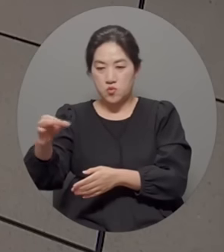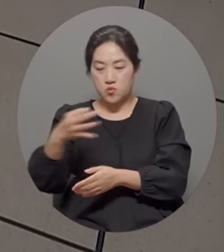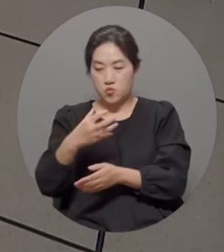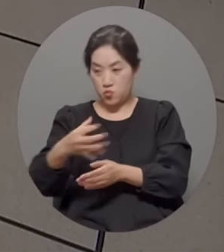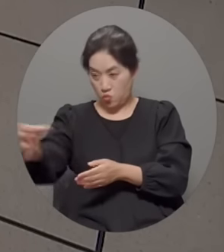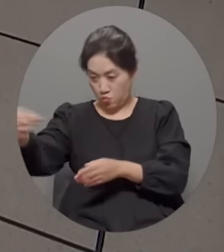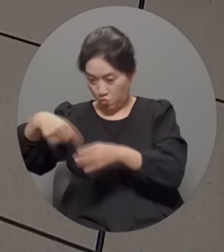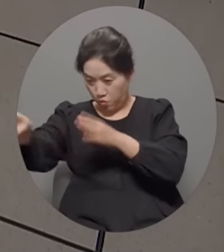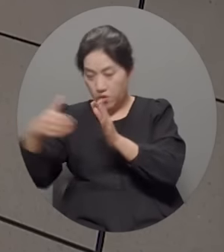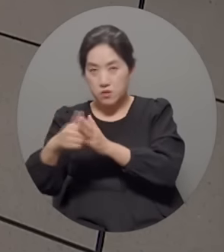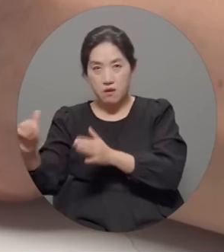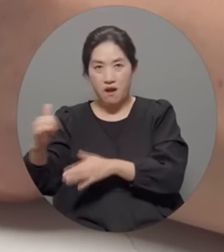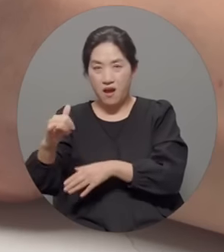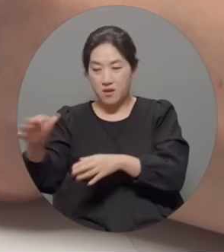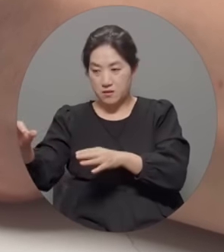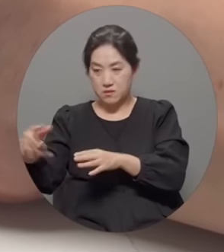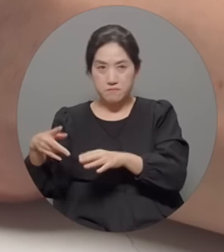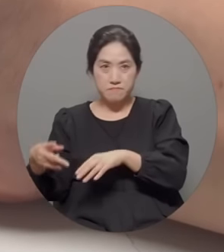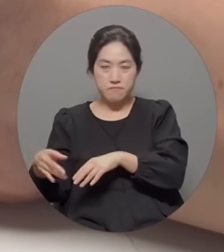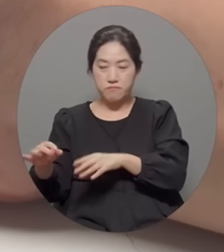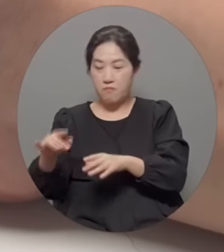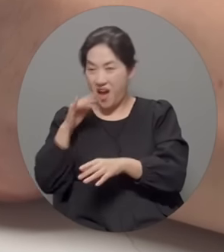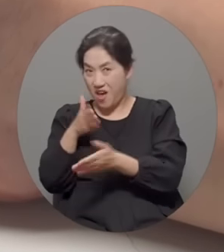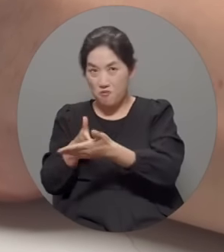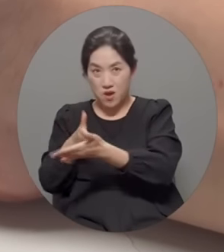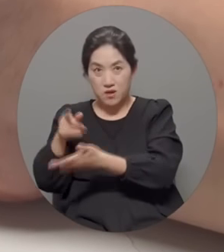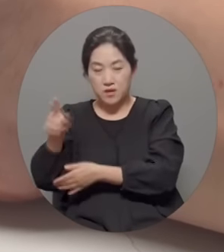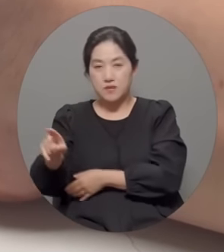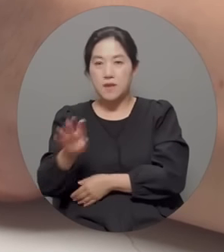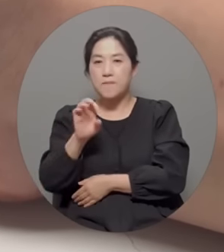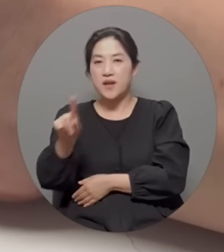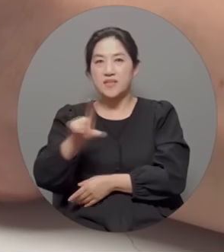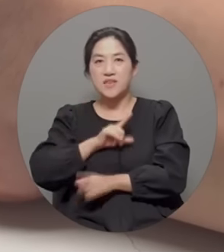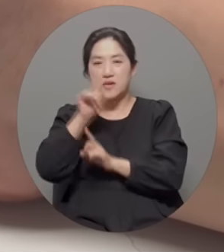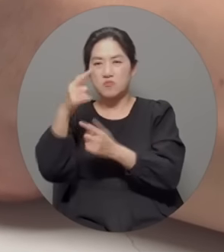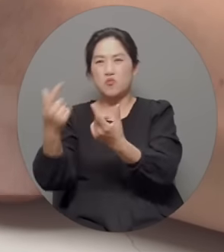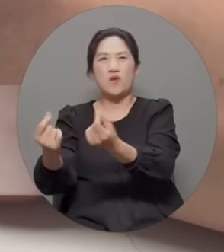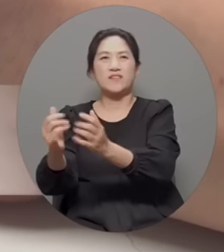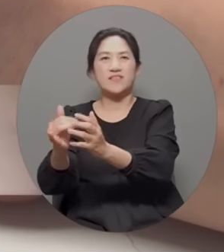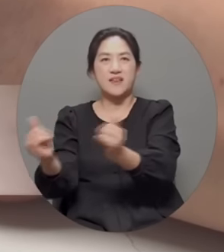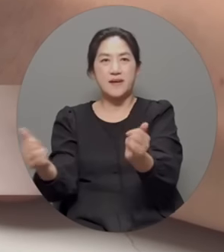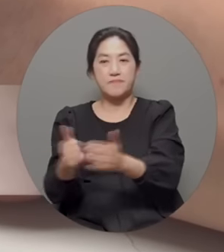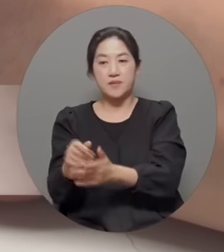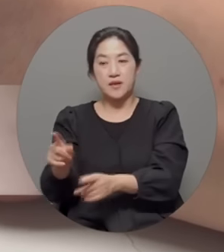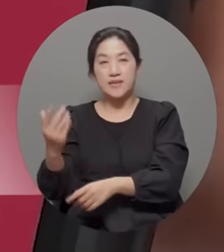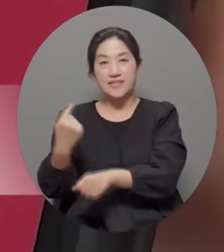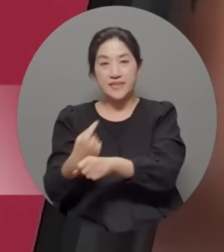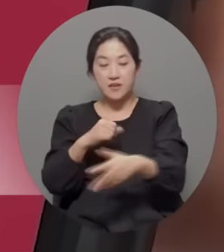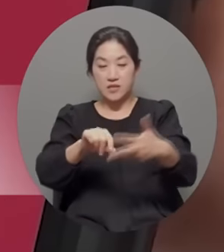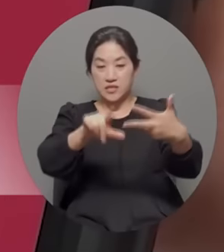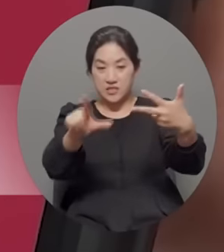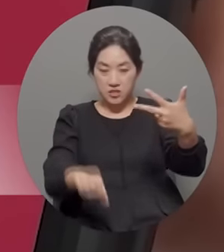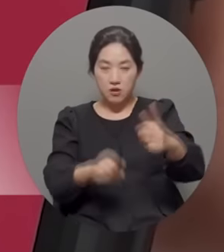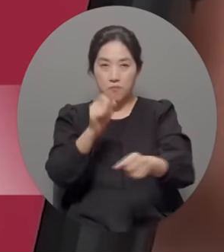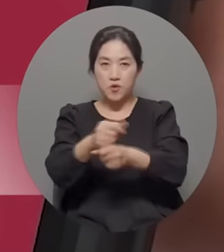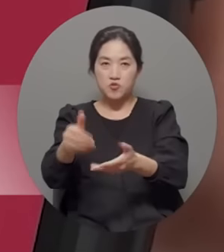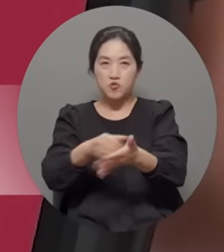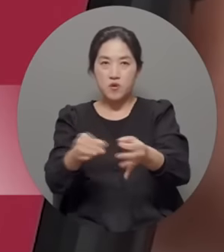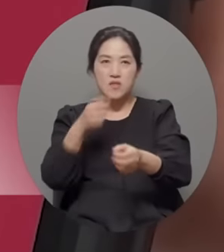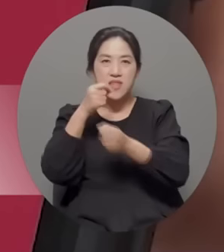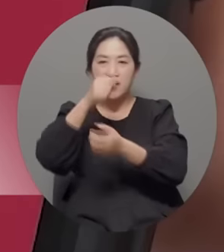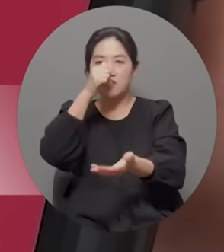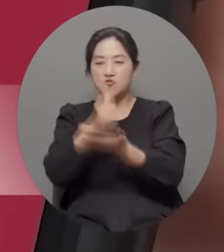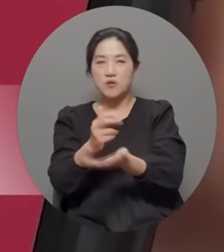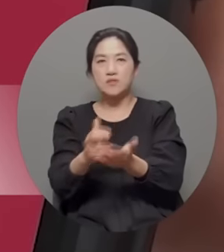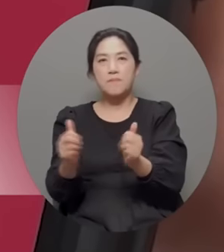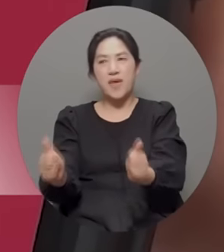이 판매자는 41살 이모 씨로 같은 사람입니다. 심지어 이 씨는 지난해 7월 이미 중고거래 사기 혐의로